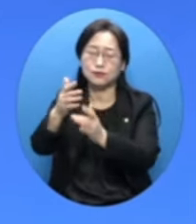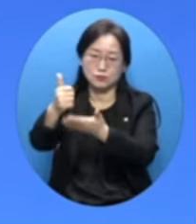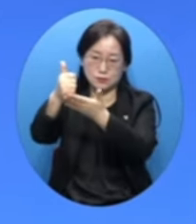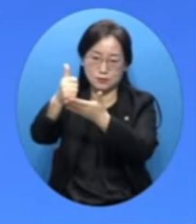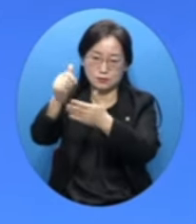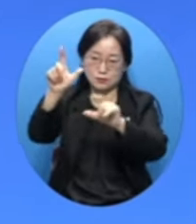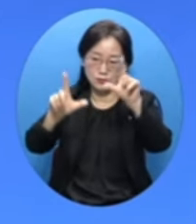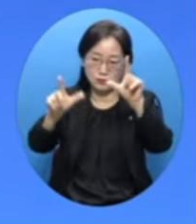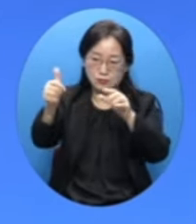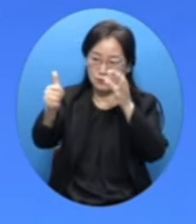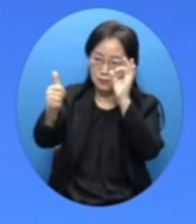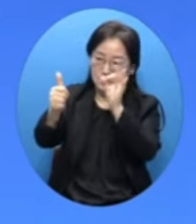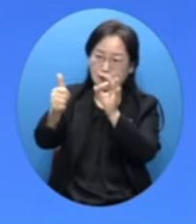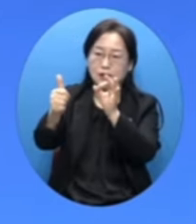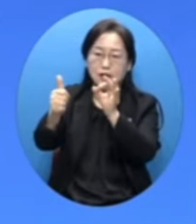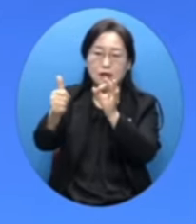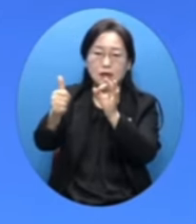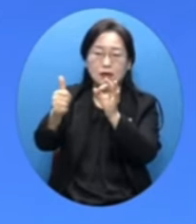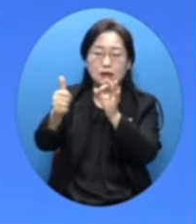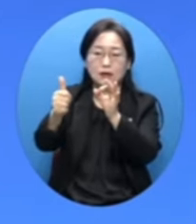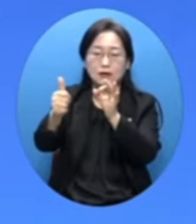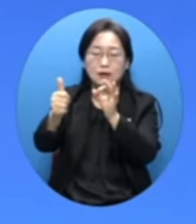모습이 사람들